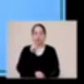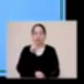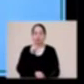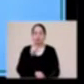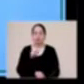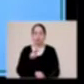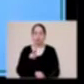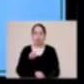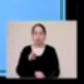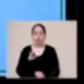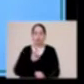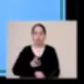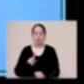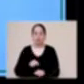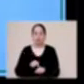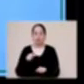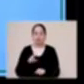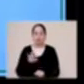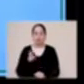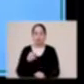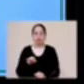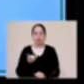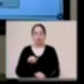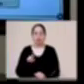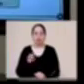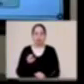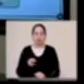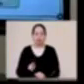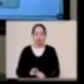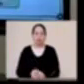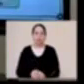помет используется в качестве органического удобрения.